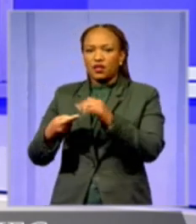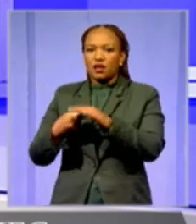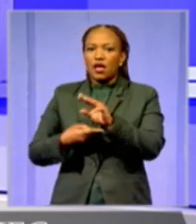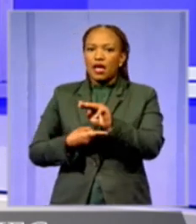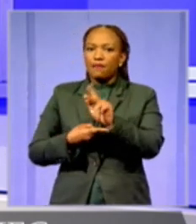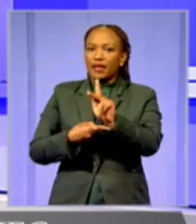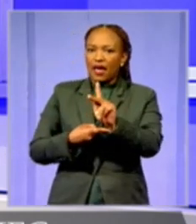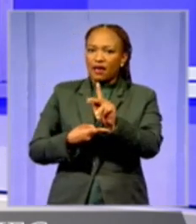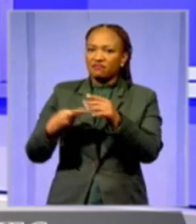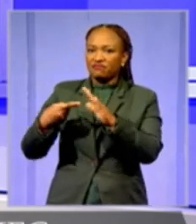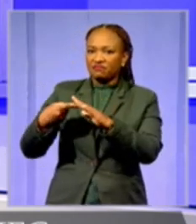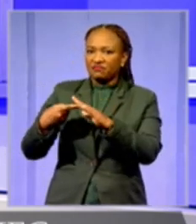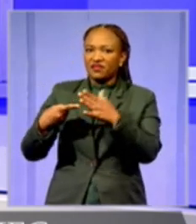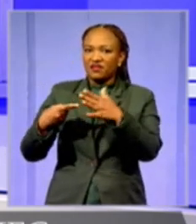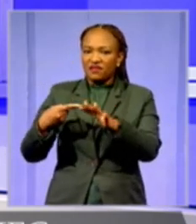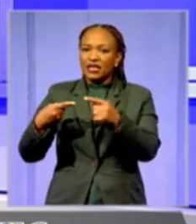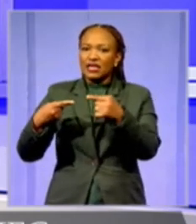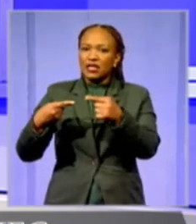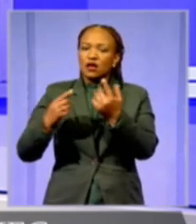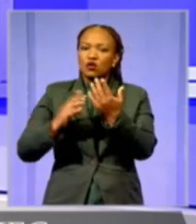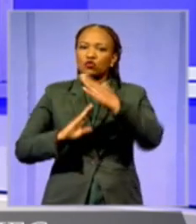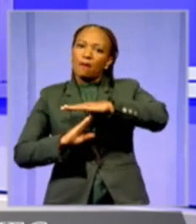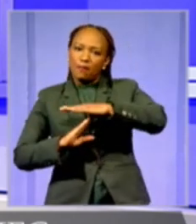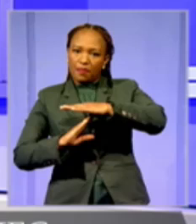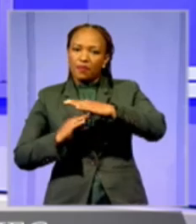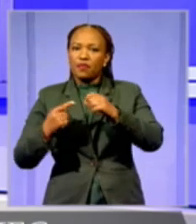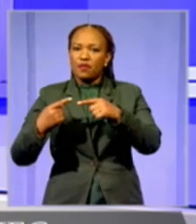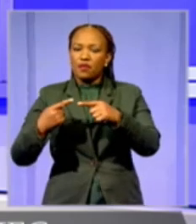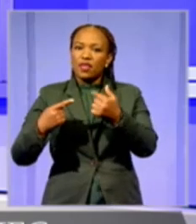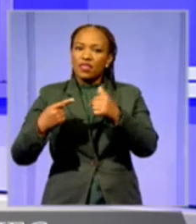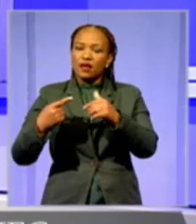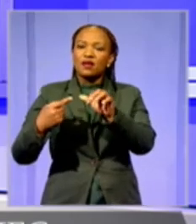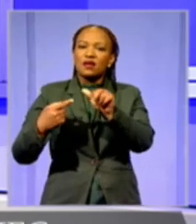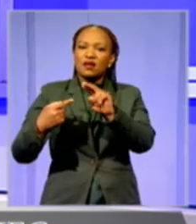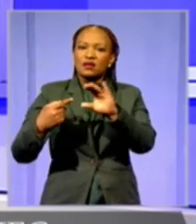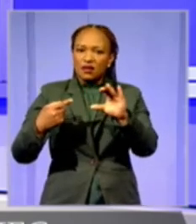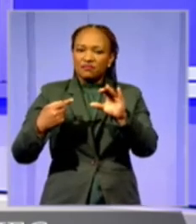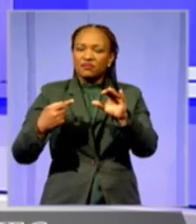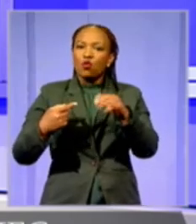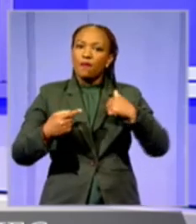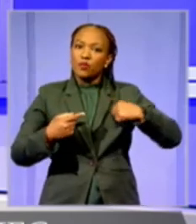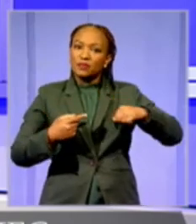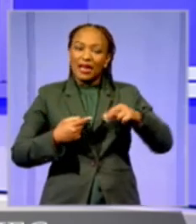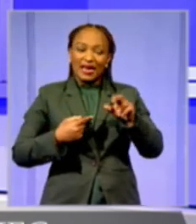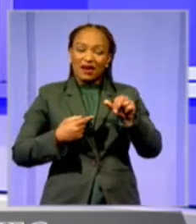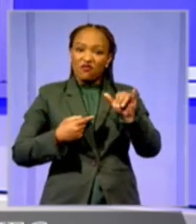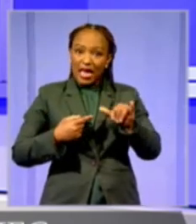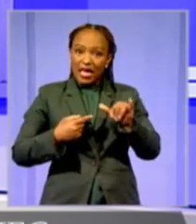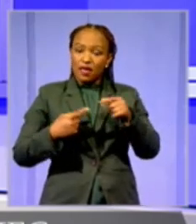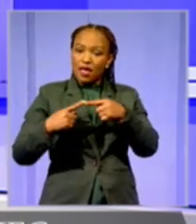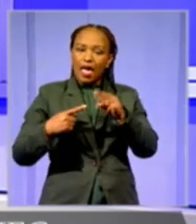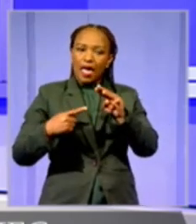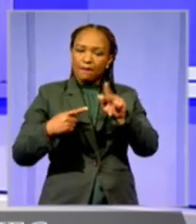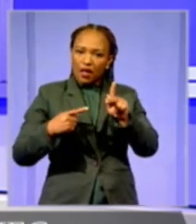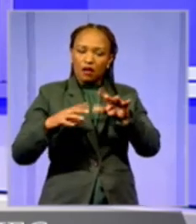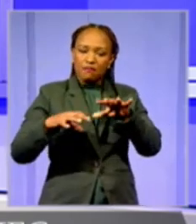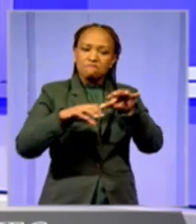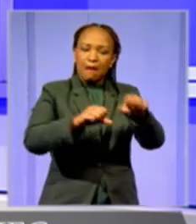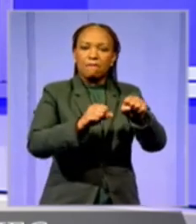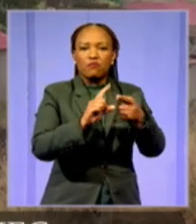le gapile kgaolotlhopho e pele e neng e eteletswe pele ke ANC kwa mmasepaleng wa Rhein-Konyeni.